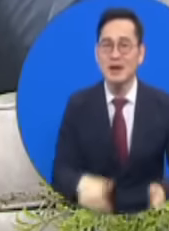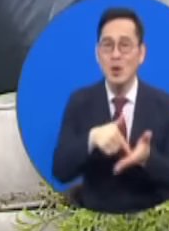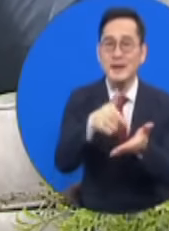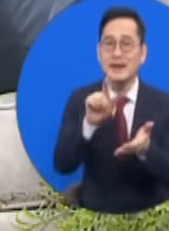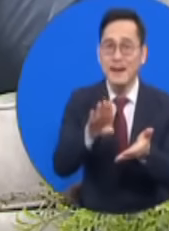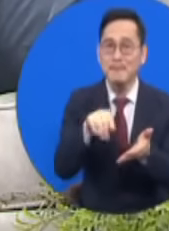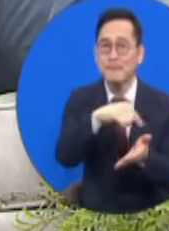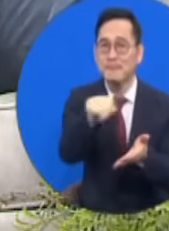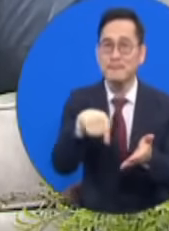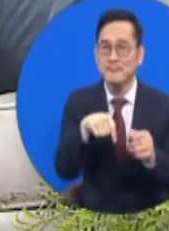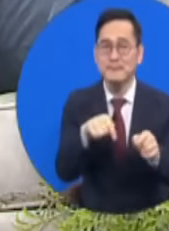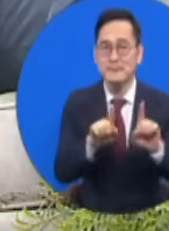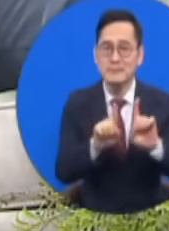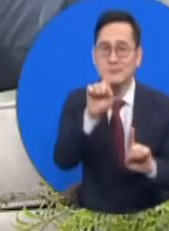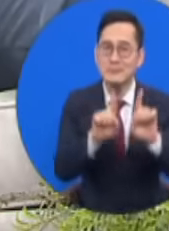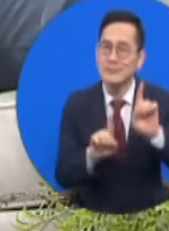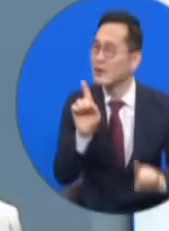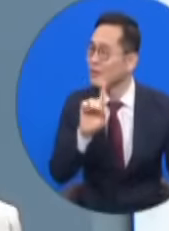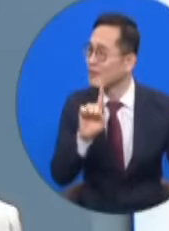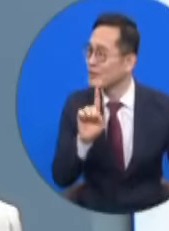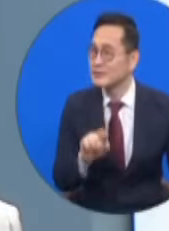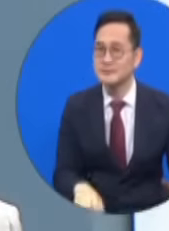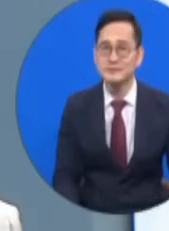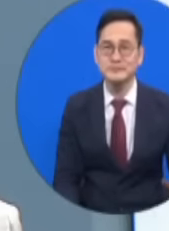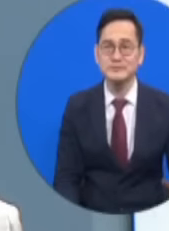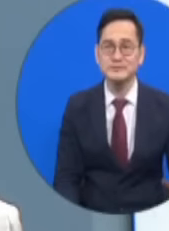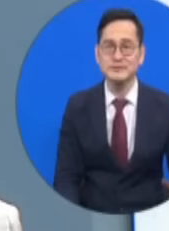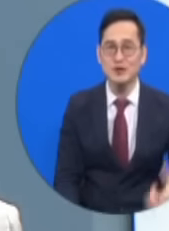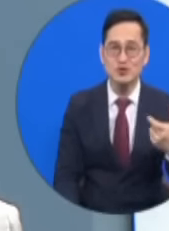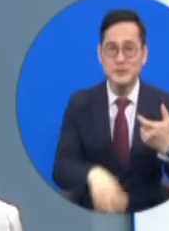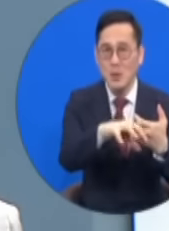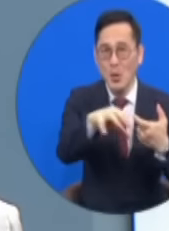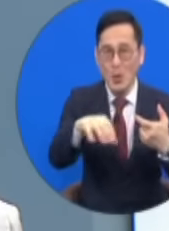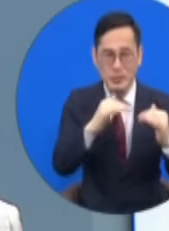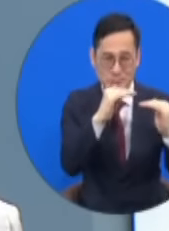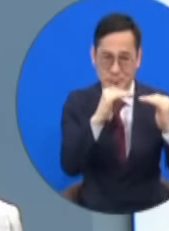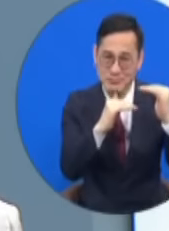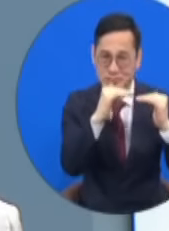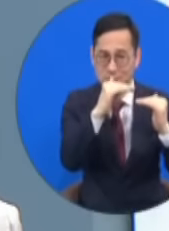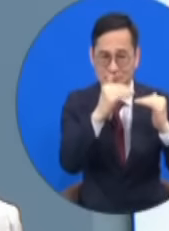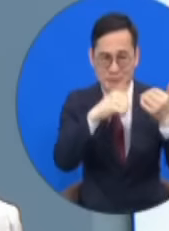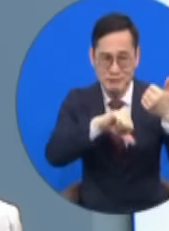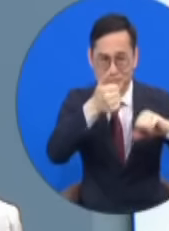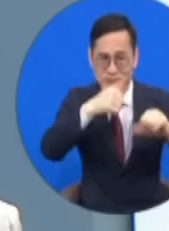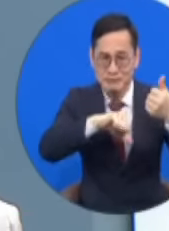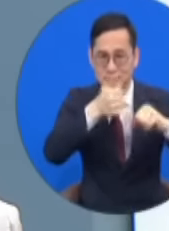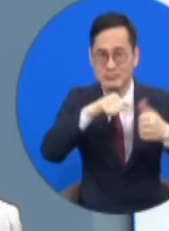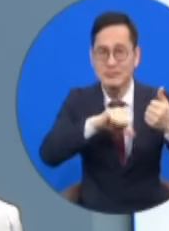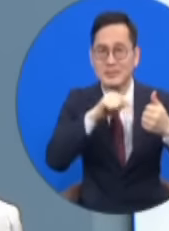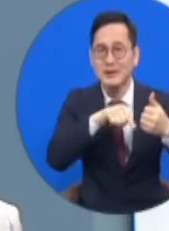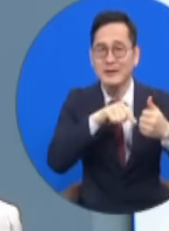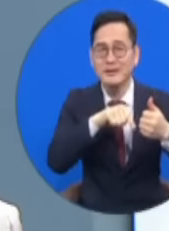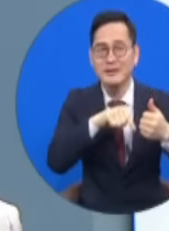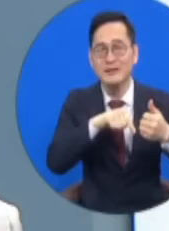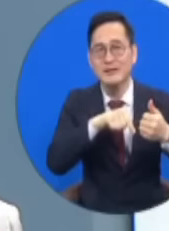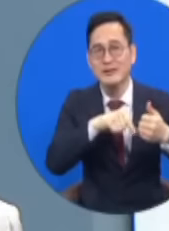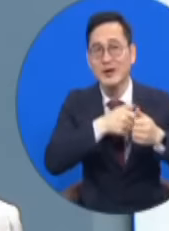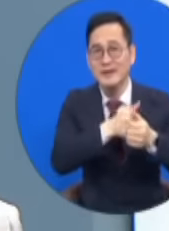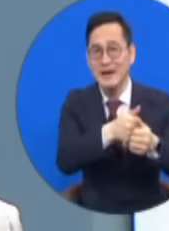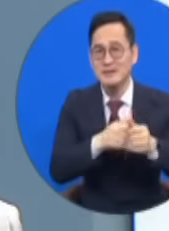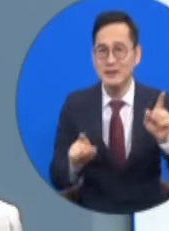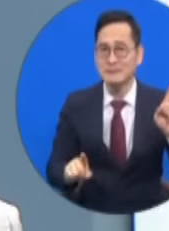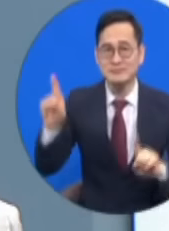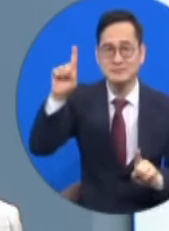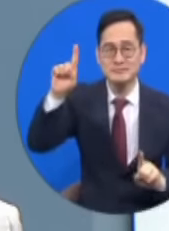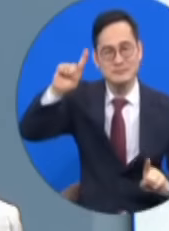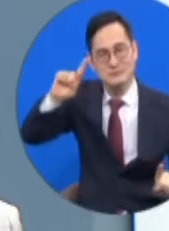네, 60곳으로 격전지가 늘었다는 얘기는 이 60곳의 승패가 어떻게 결정되느냐에 따라서, 예. 일당이 달라질 수